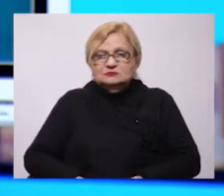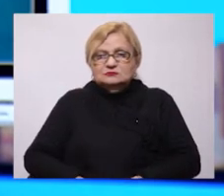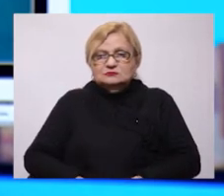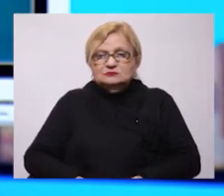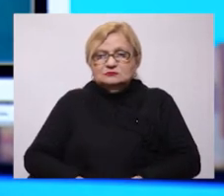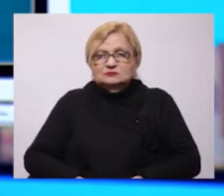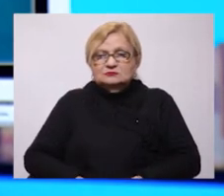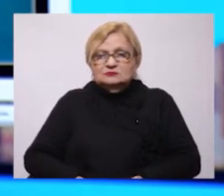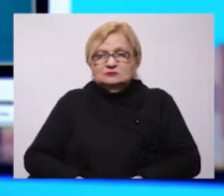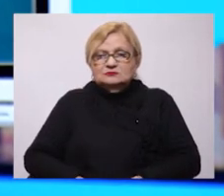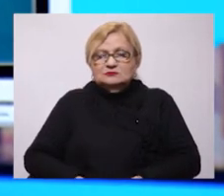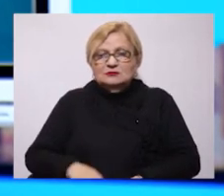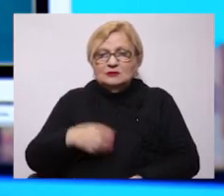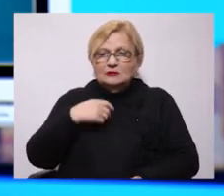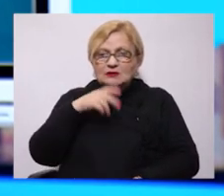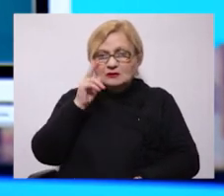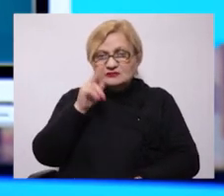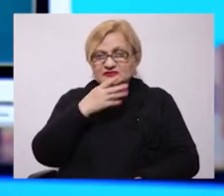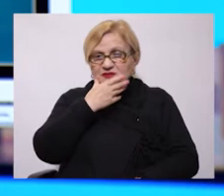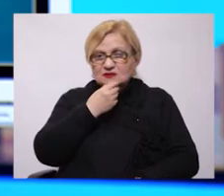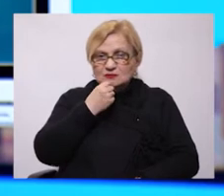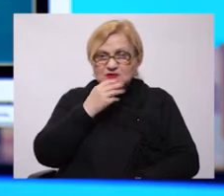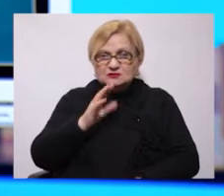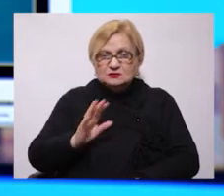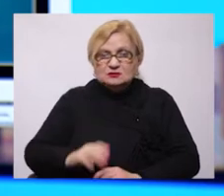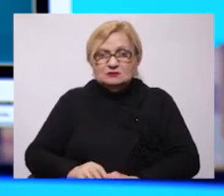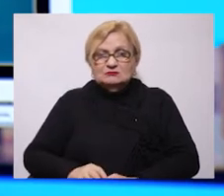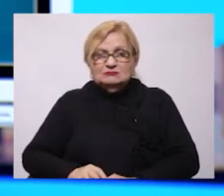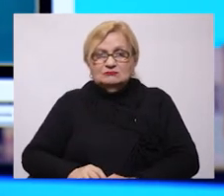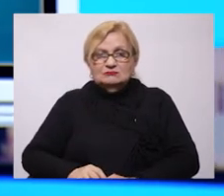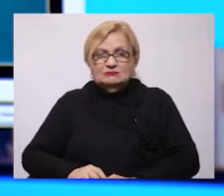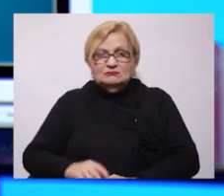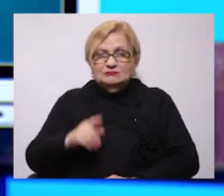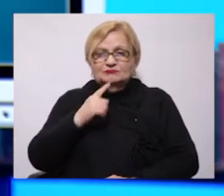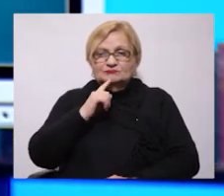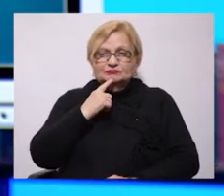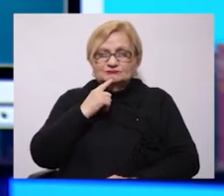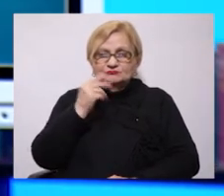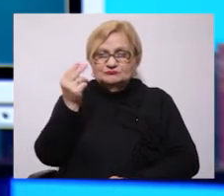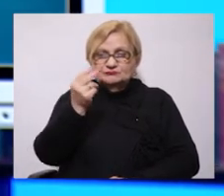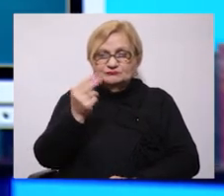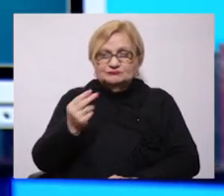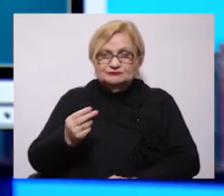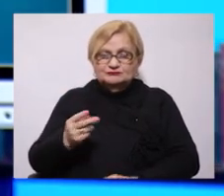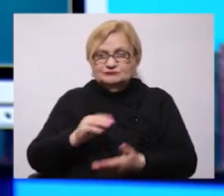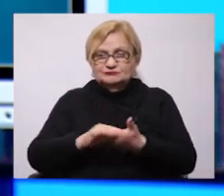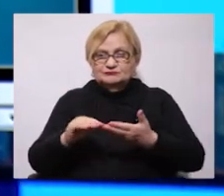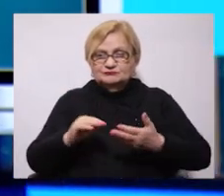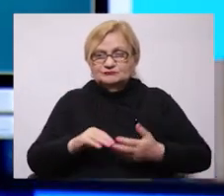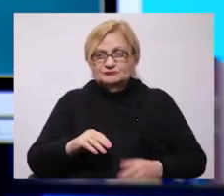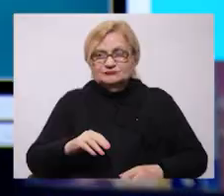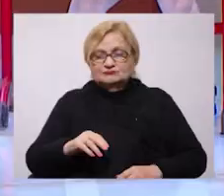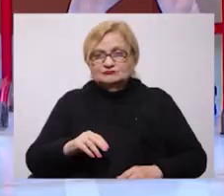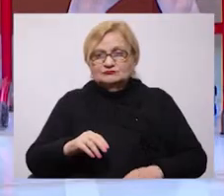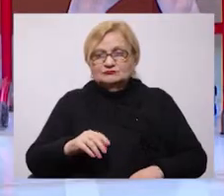არ ვიცი რამდენად ლამაზად გამომდის, რადგან საკმაოდ რთული დასაწერია. აი ასეთი სამი